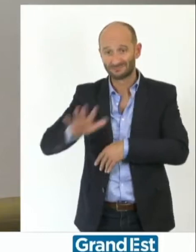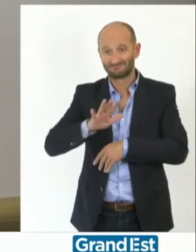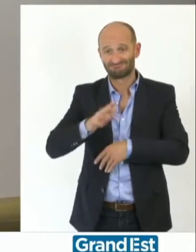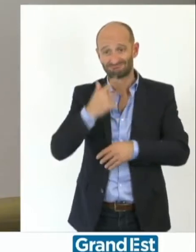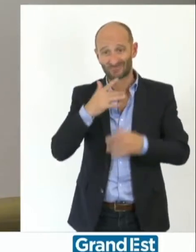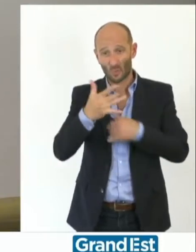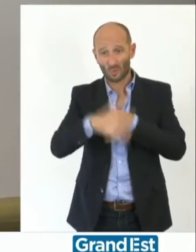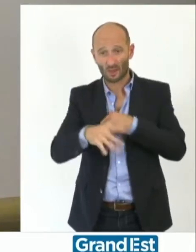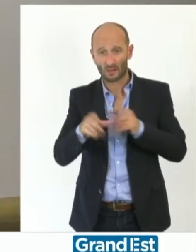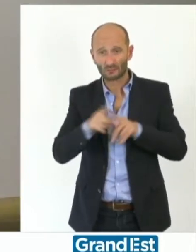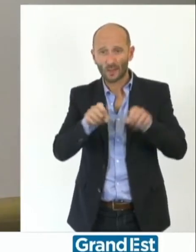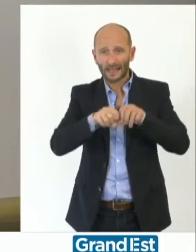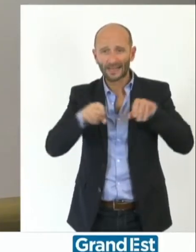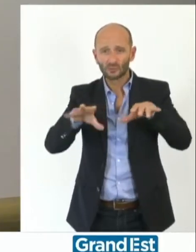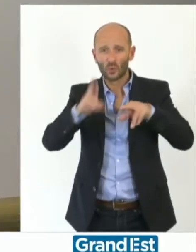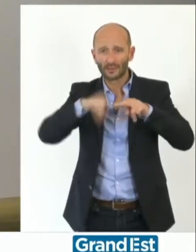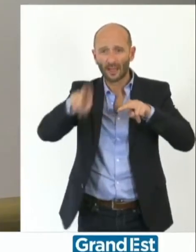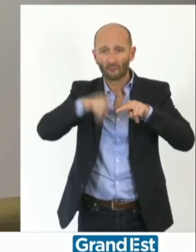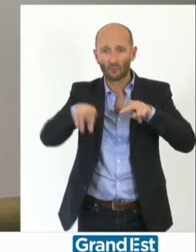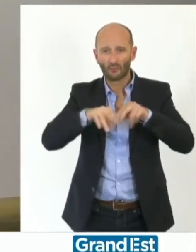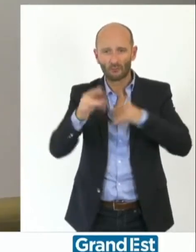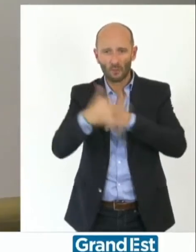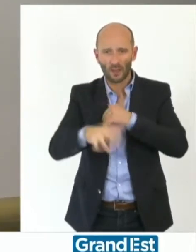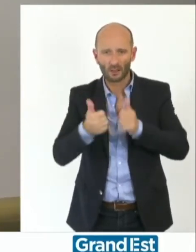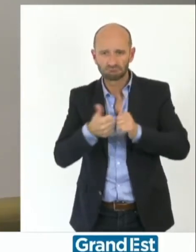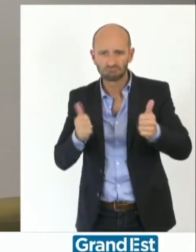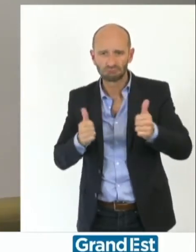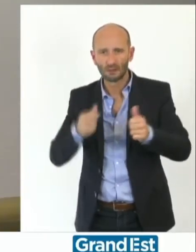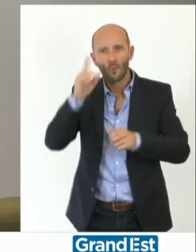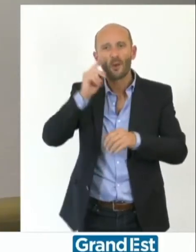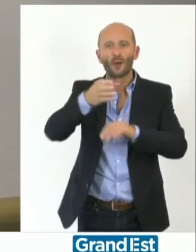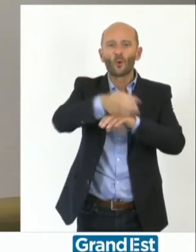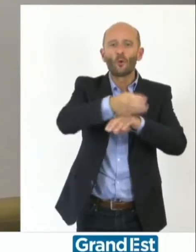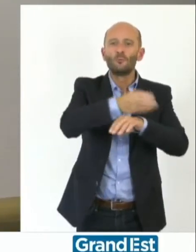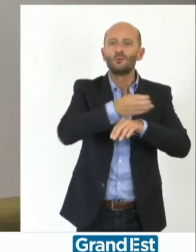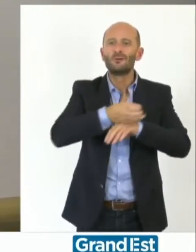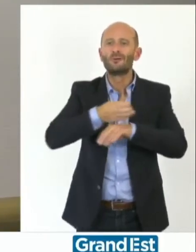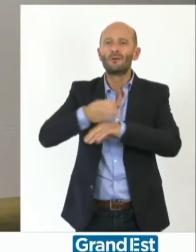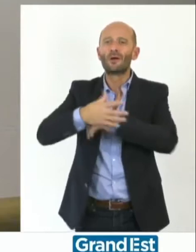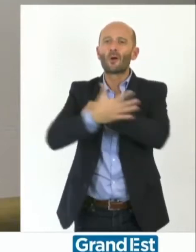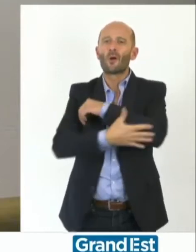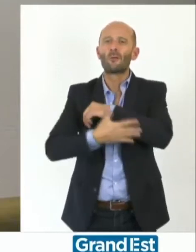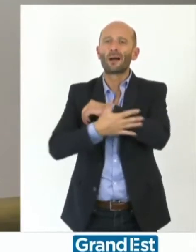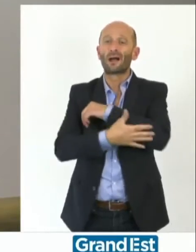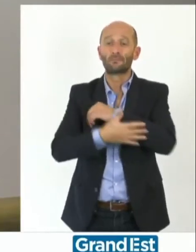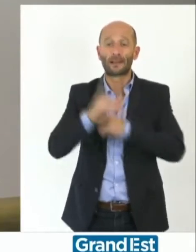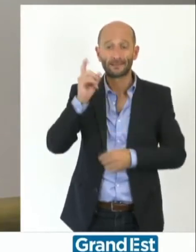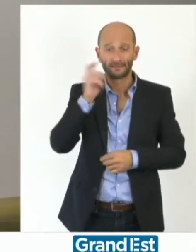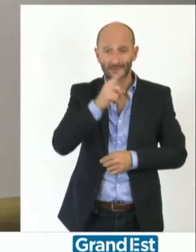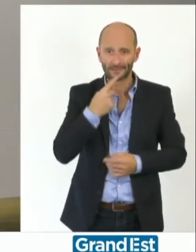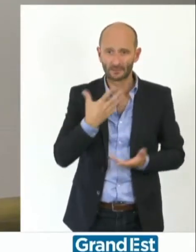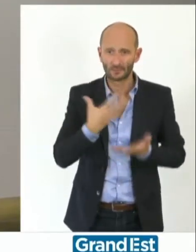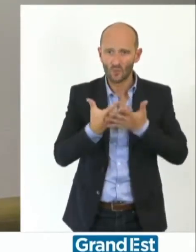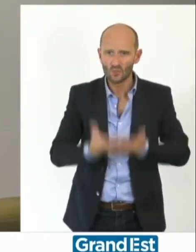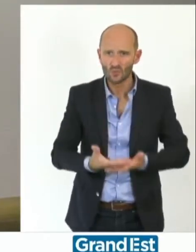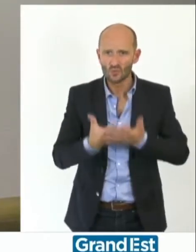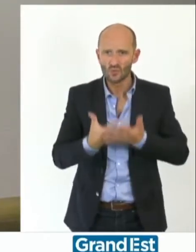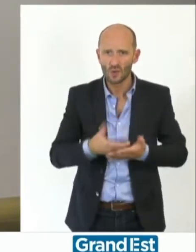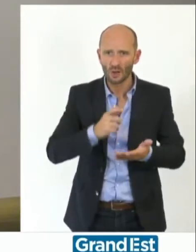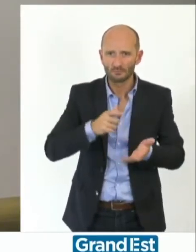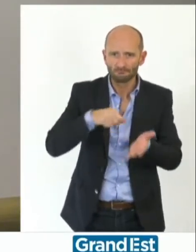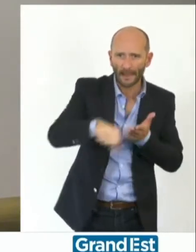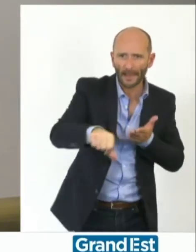de réseau notamment parce que les intercommunalités rurales peuvent difficilement assumer ses investissements